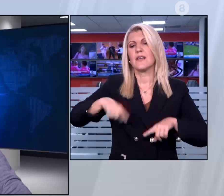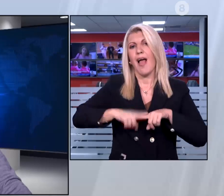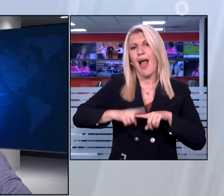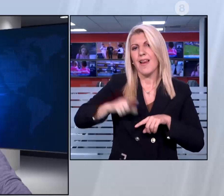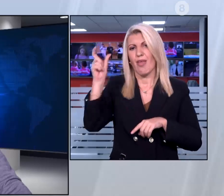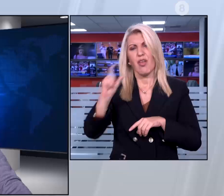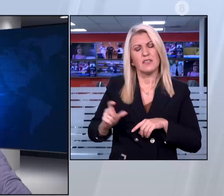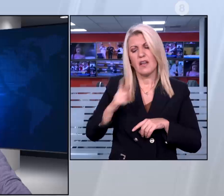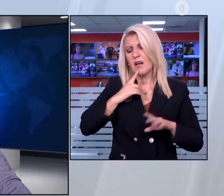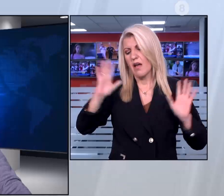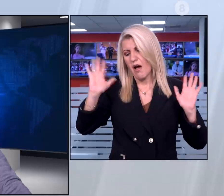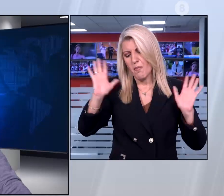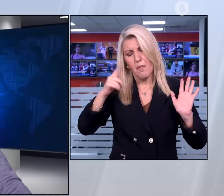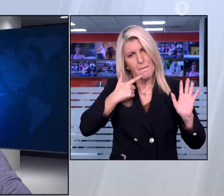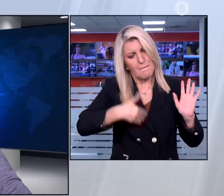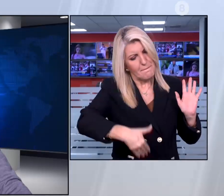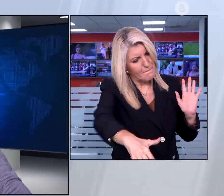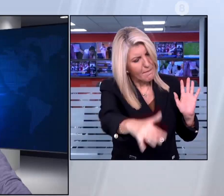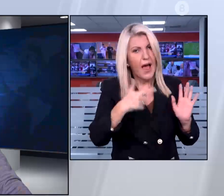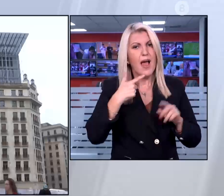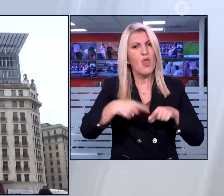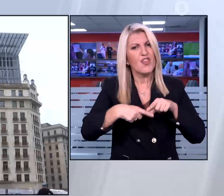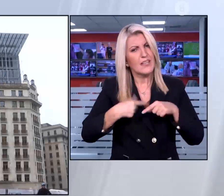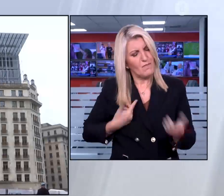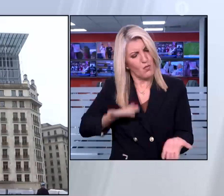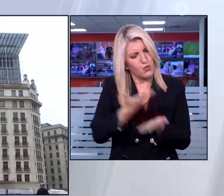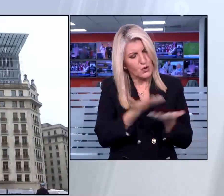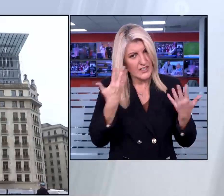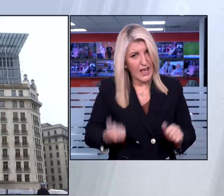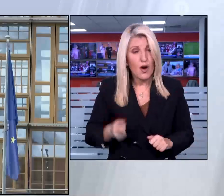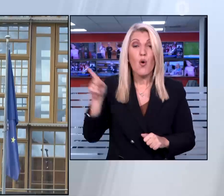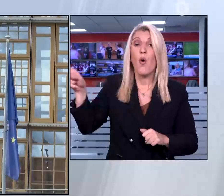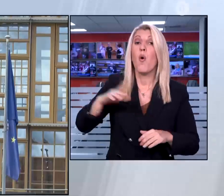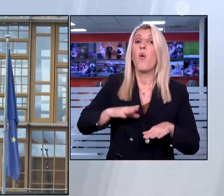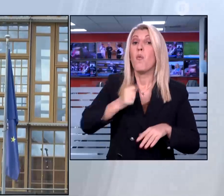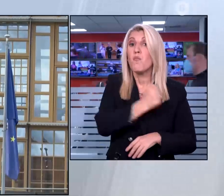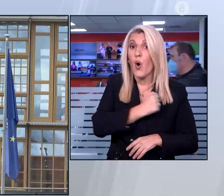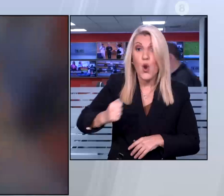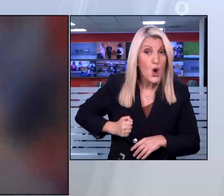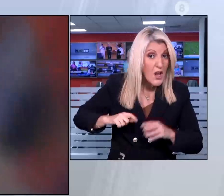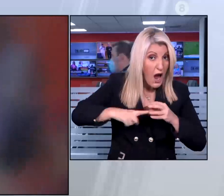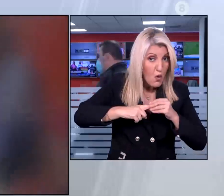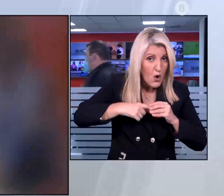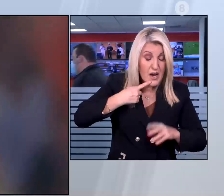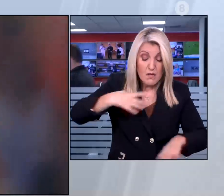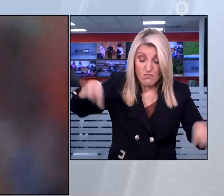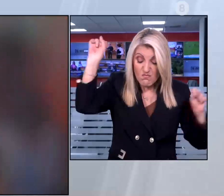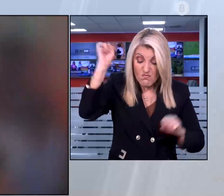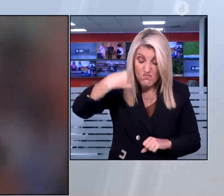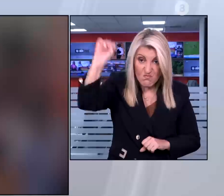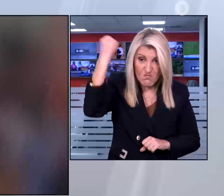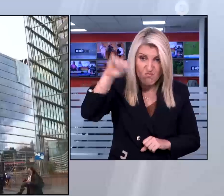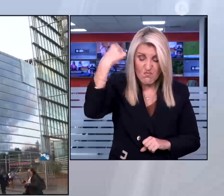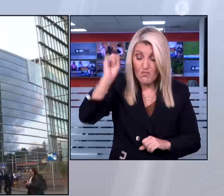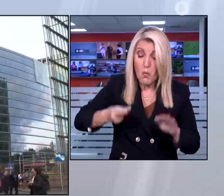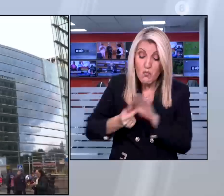δεν θα δεχτούν κανέναν πρόσφυγα στο έδαφος τους. Με ορατό ένα νέο μεγάλο προσφυγικό κύμα λόγω του πολέμου στη Μέση Ανατολή, η